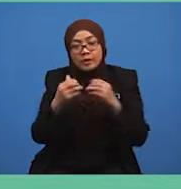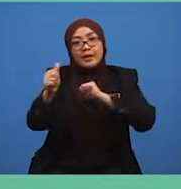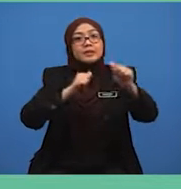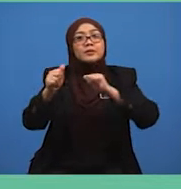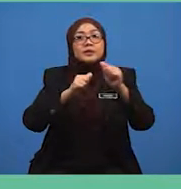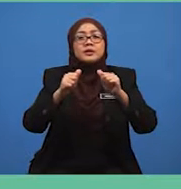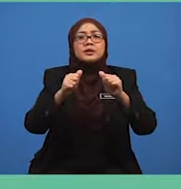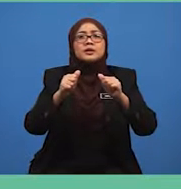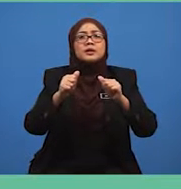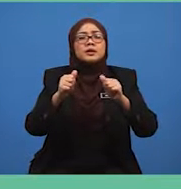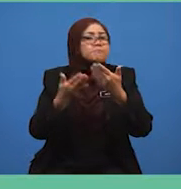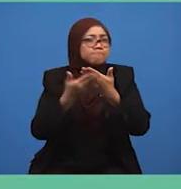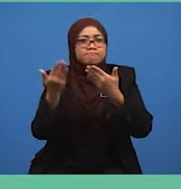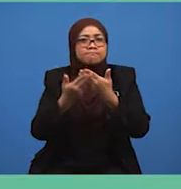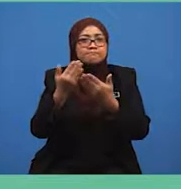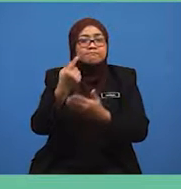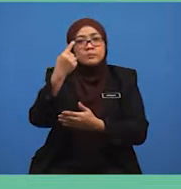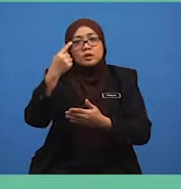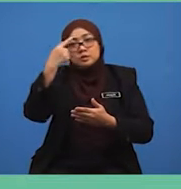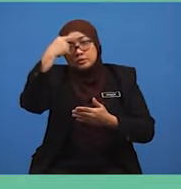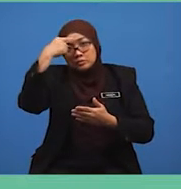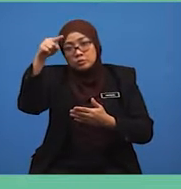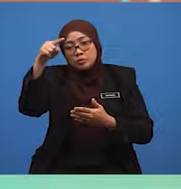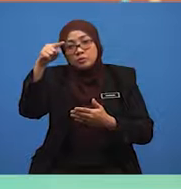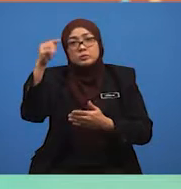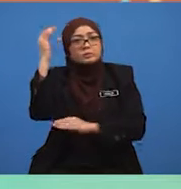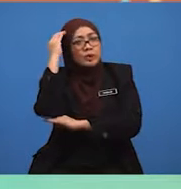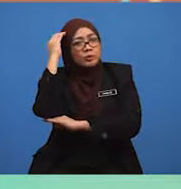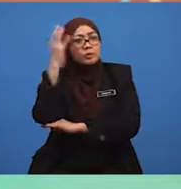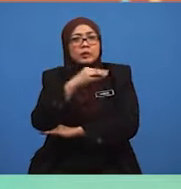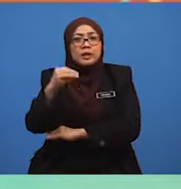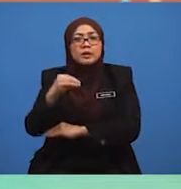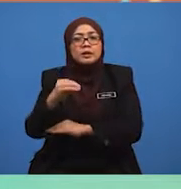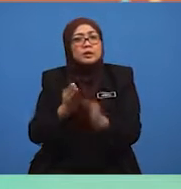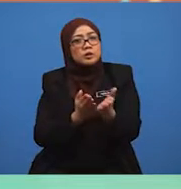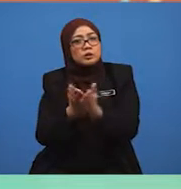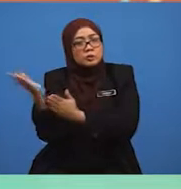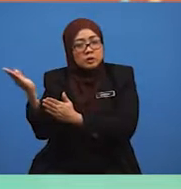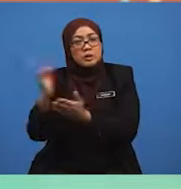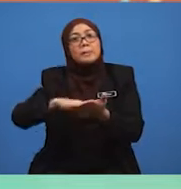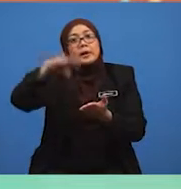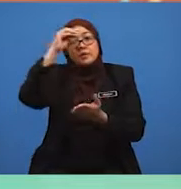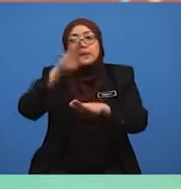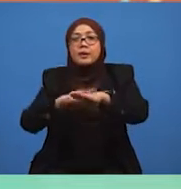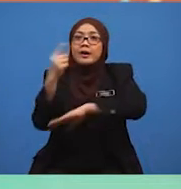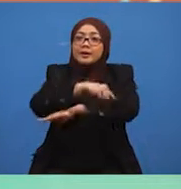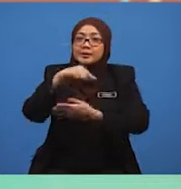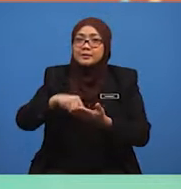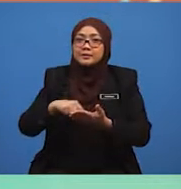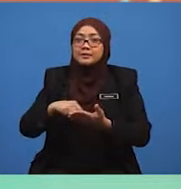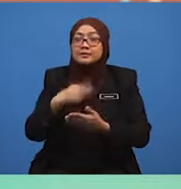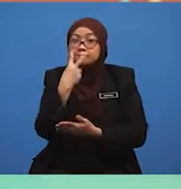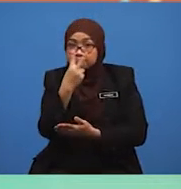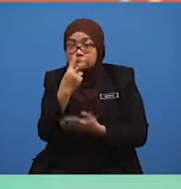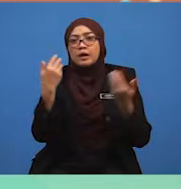ringkas sebelum kita teruskan dengan pembelajaran kita, ya. Mula-mula, cikgu telah sediakan tiga